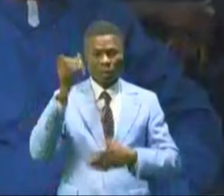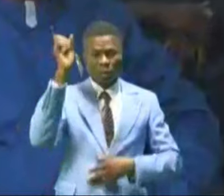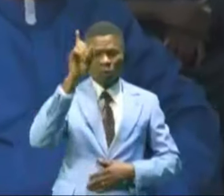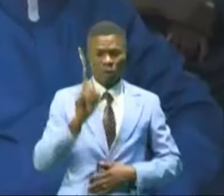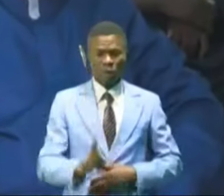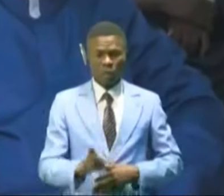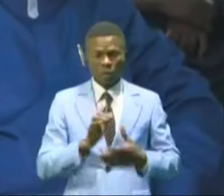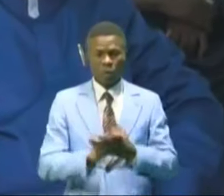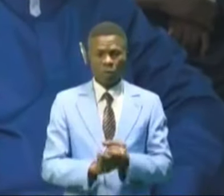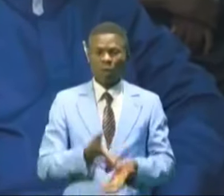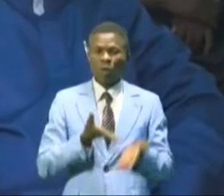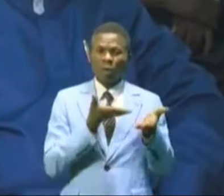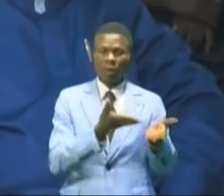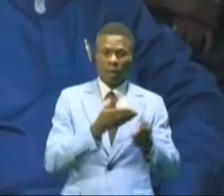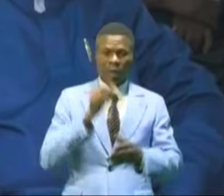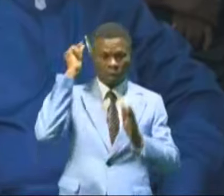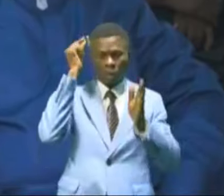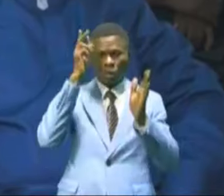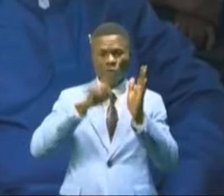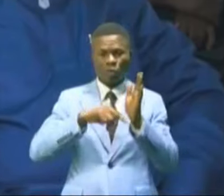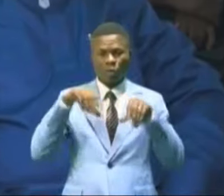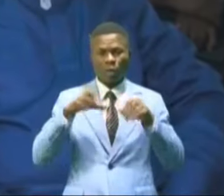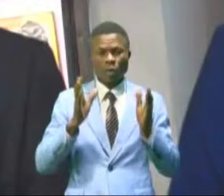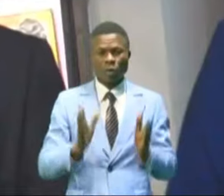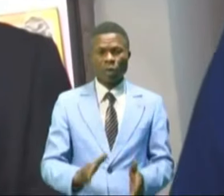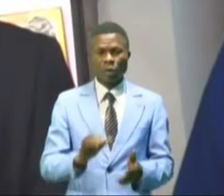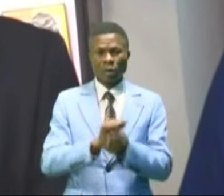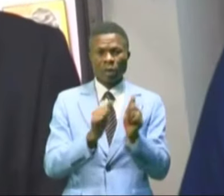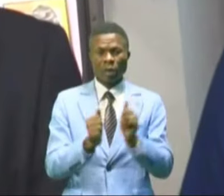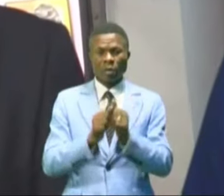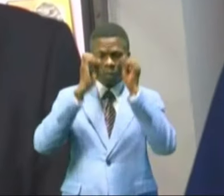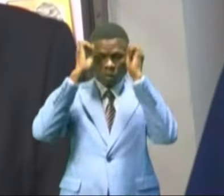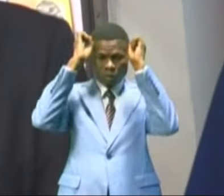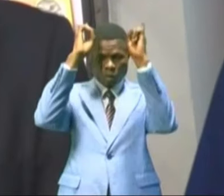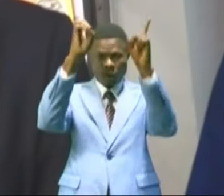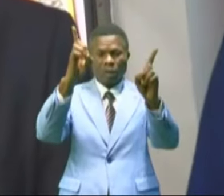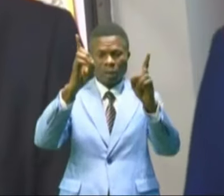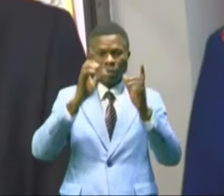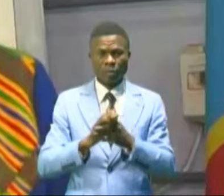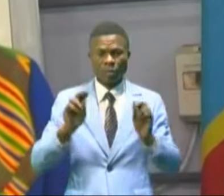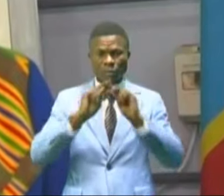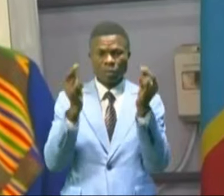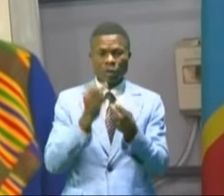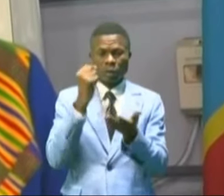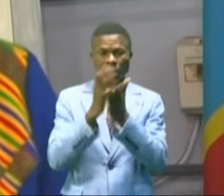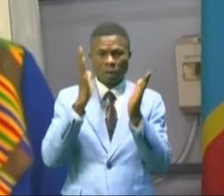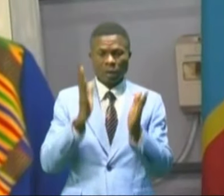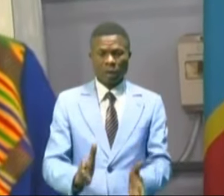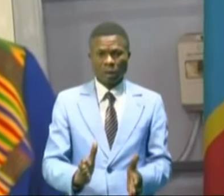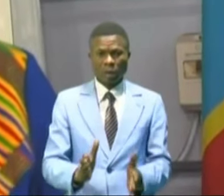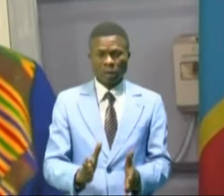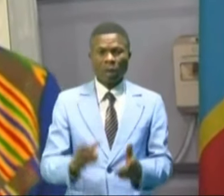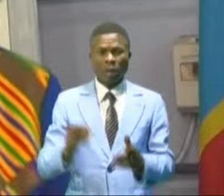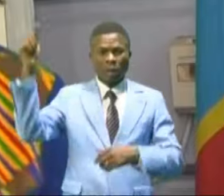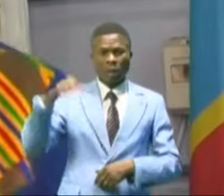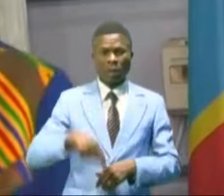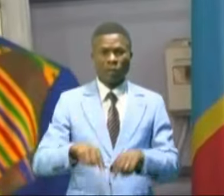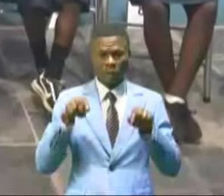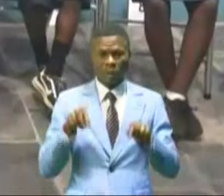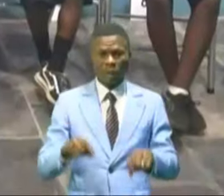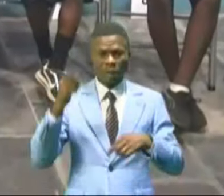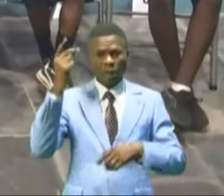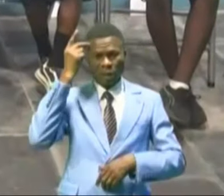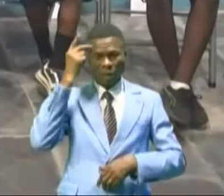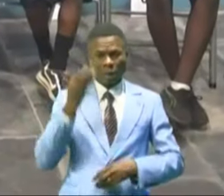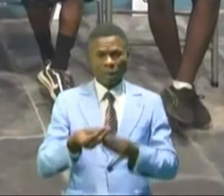vole au secours du gouvernement congolais dans le domaine de l'éducation. Le groupe des ambassadeurs accrédités à Kinshasa a réuni